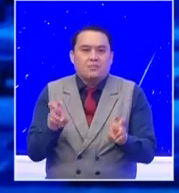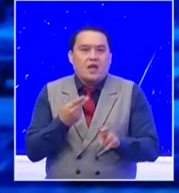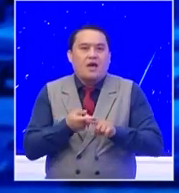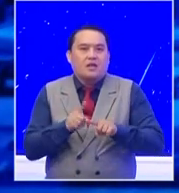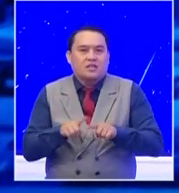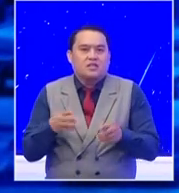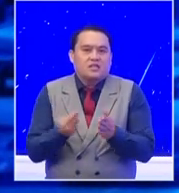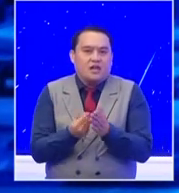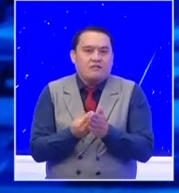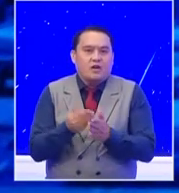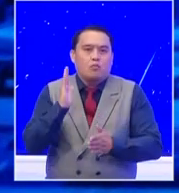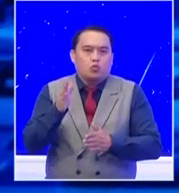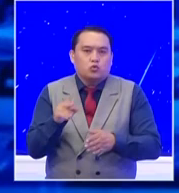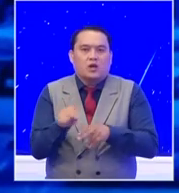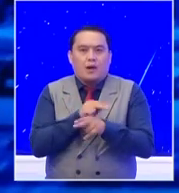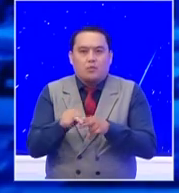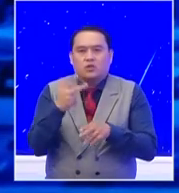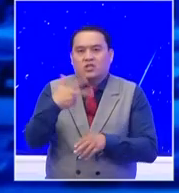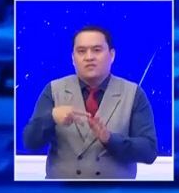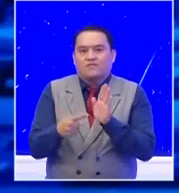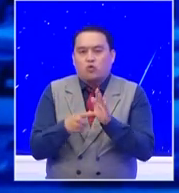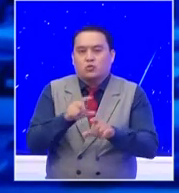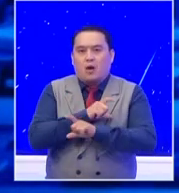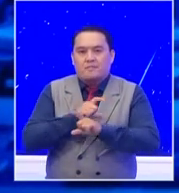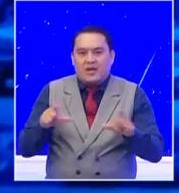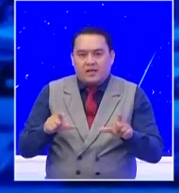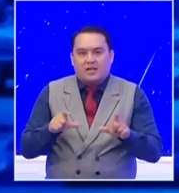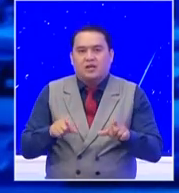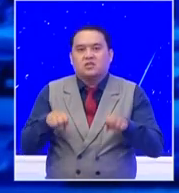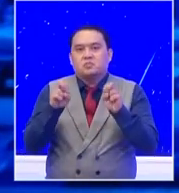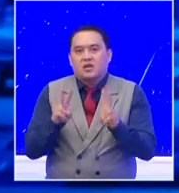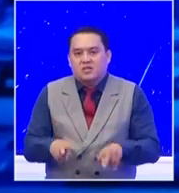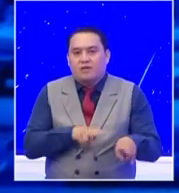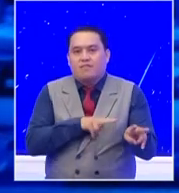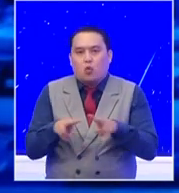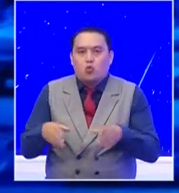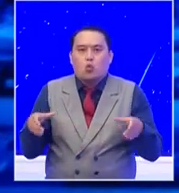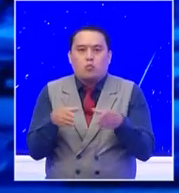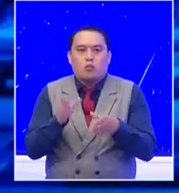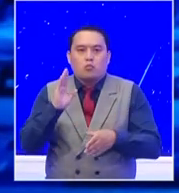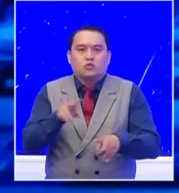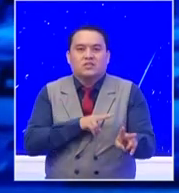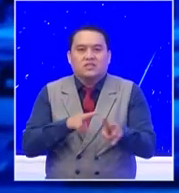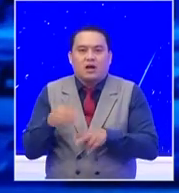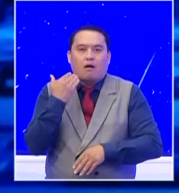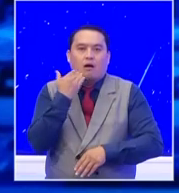занятости». На эти средства будут отремонтированы 38 объектов, а специальная мониторинговая группа будет